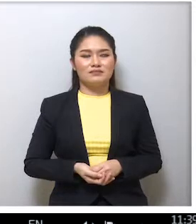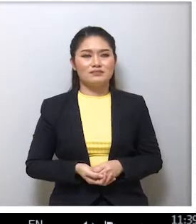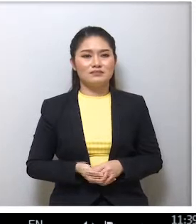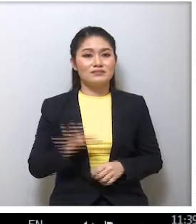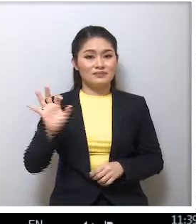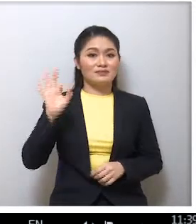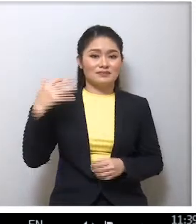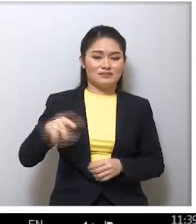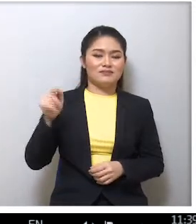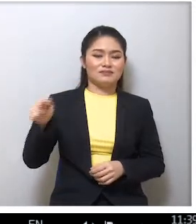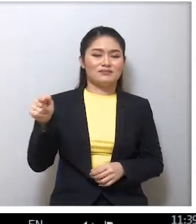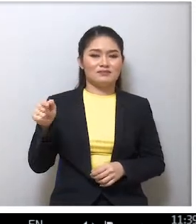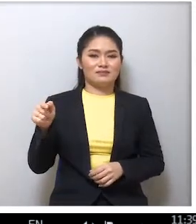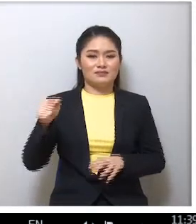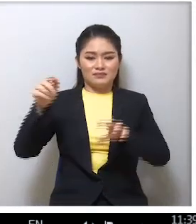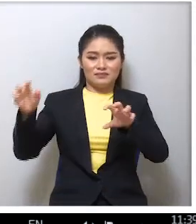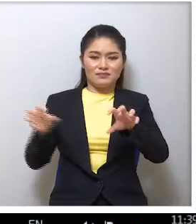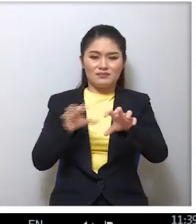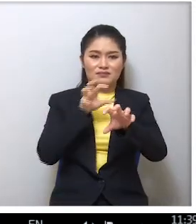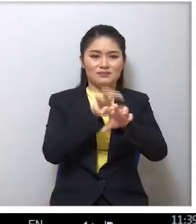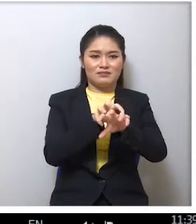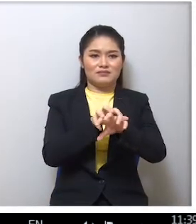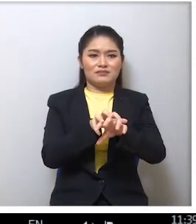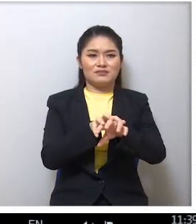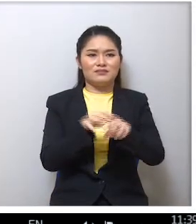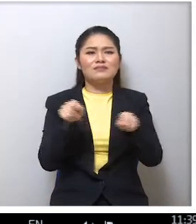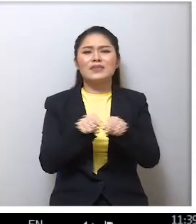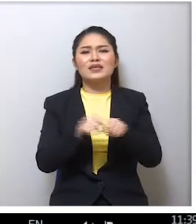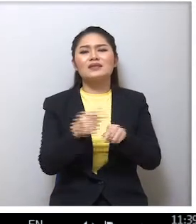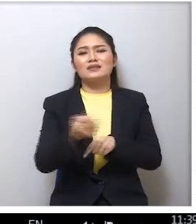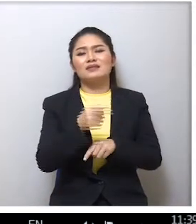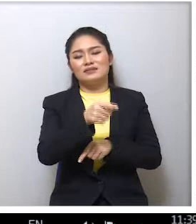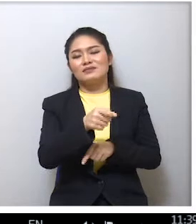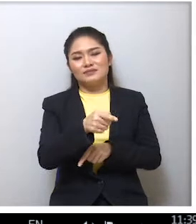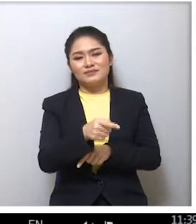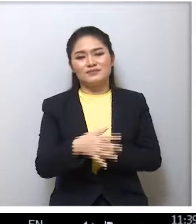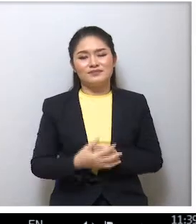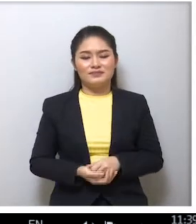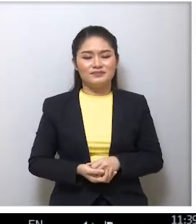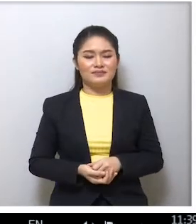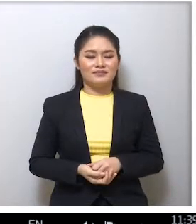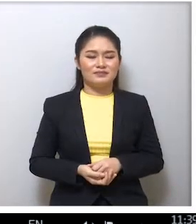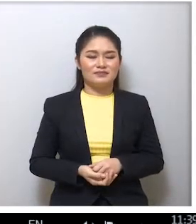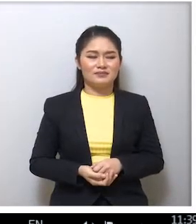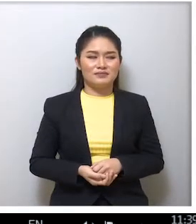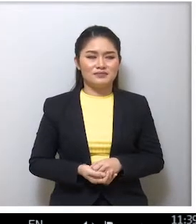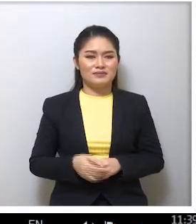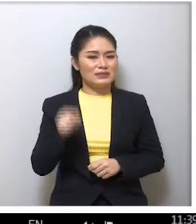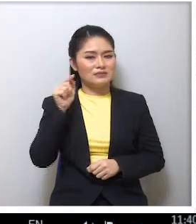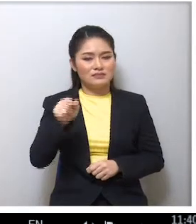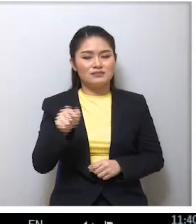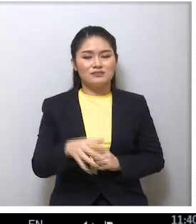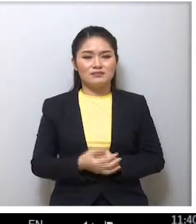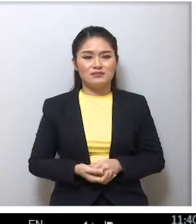นะครับเลือกด้วยโพลีกอนแล้วก็ใส่แมททีเรียลอันเดิมนี่แหละครับใส่อันเดิมแอดไซน์เข้า